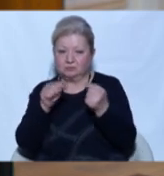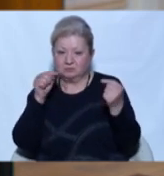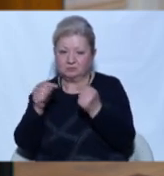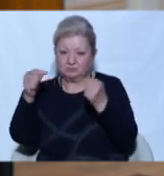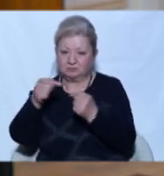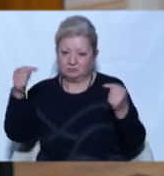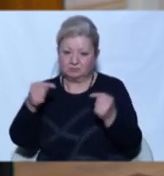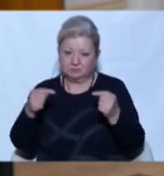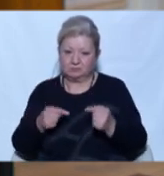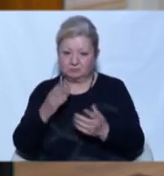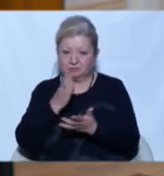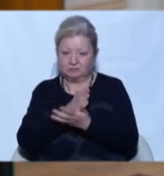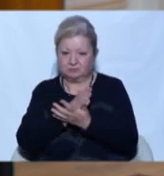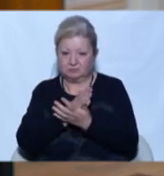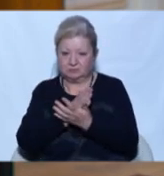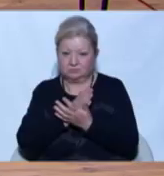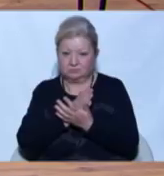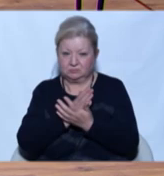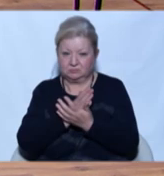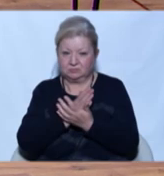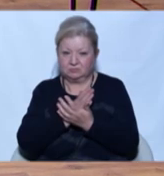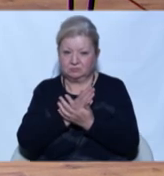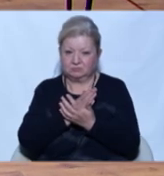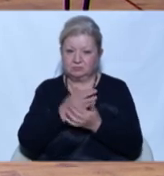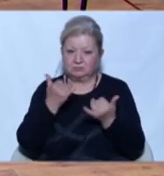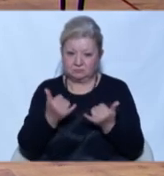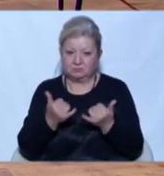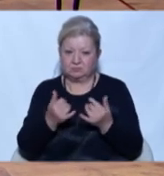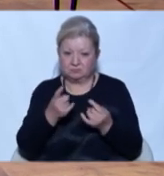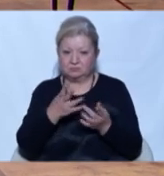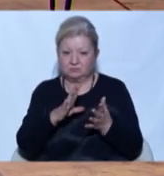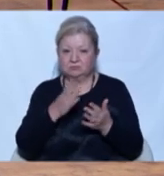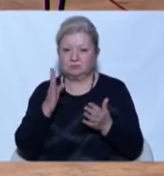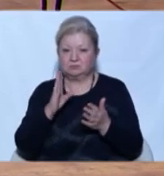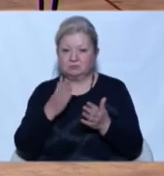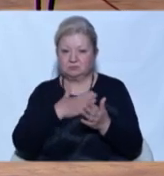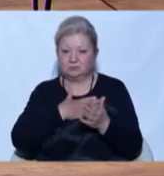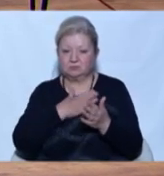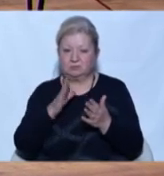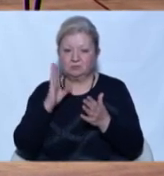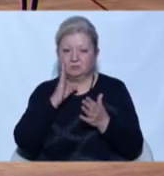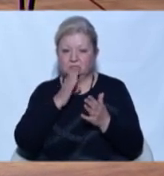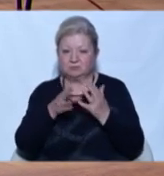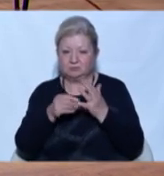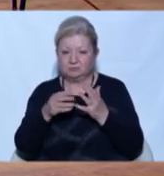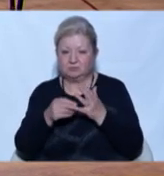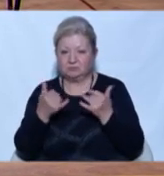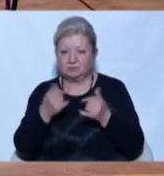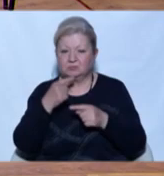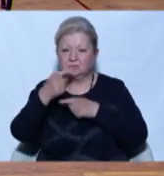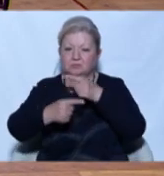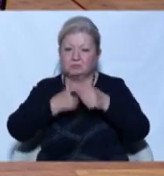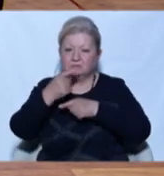მიმართულებით მდებარეობენ. და ეხლა ჩვენი დედამიწამ დიახ